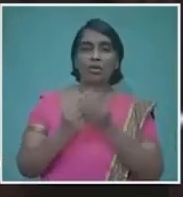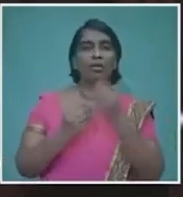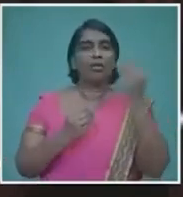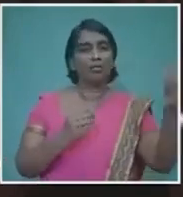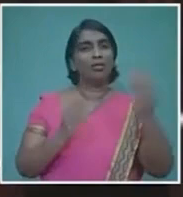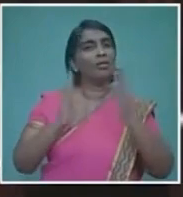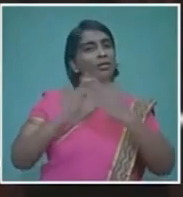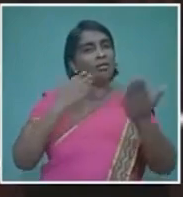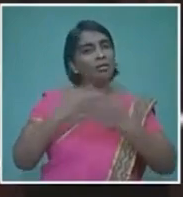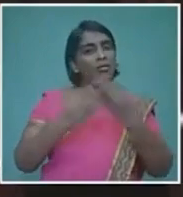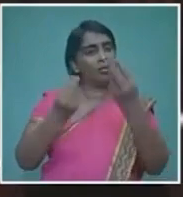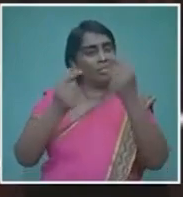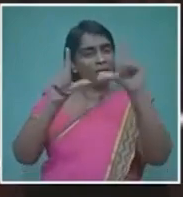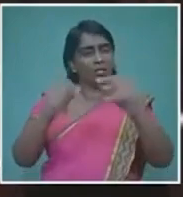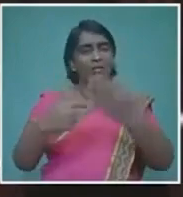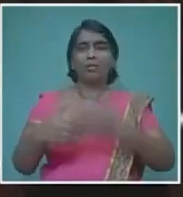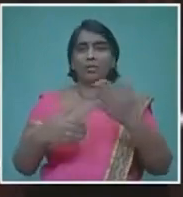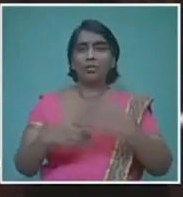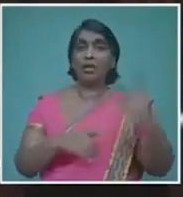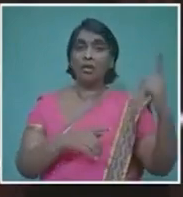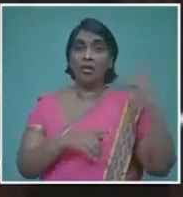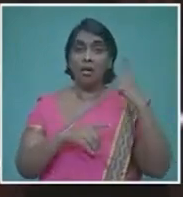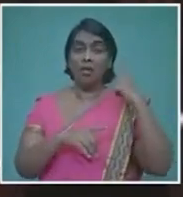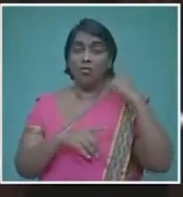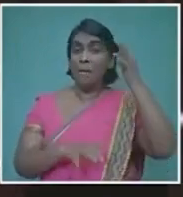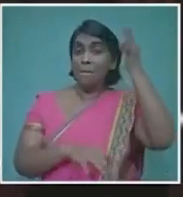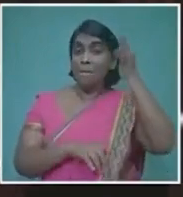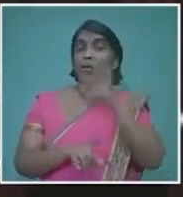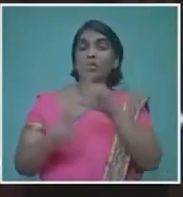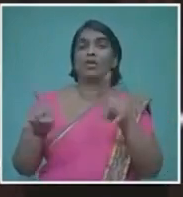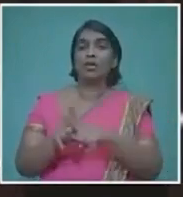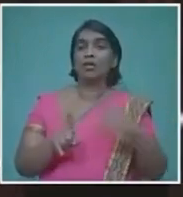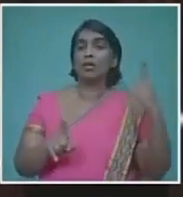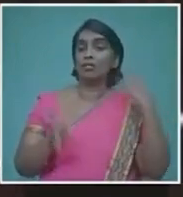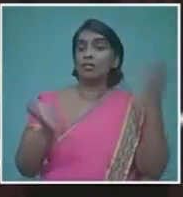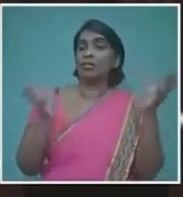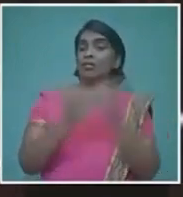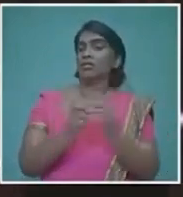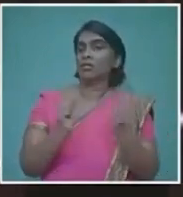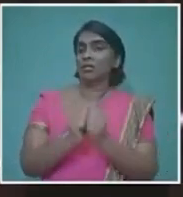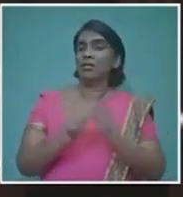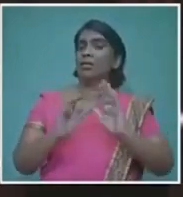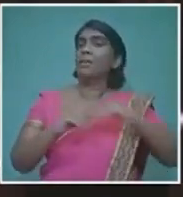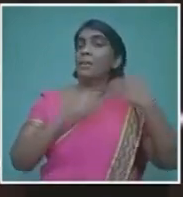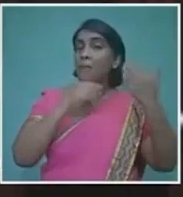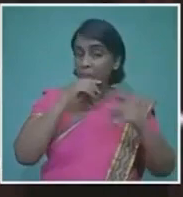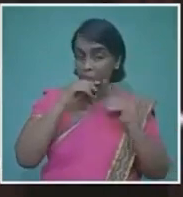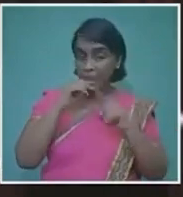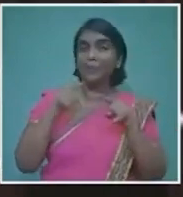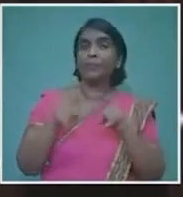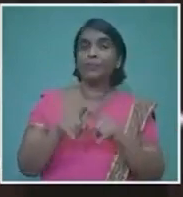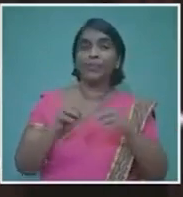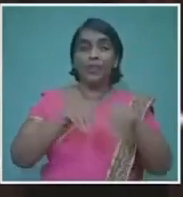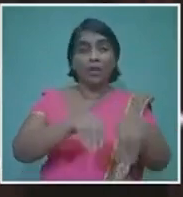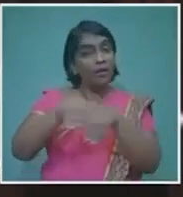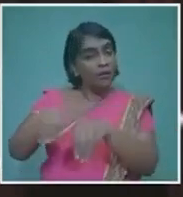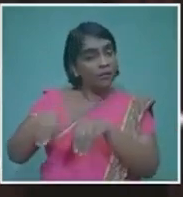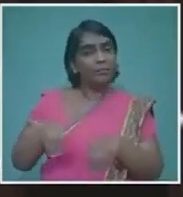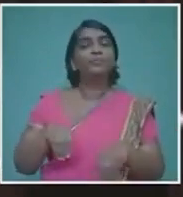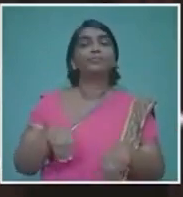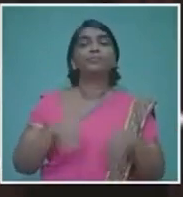තිබෙනවා. ඔය බිල්ඩින් පොඩි කාර්යයකට හදලා ඉවර කරන්න තිබෙනවා. මෙයාගේ හමුදා මේනියාව නිසා හමුදාවේ කණ්ඩායම වැඩි කරා. ඊට පස්සේ මොනවද? ඇග්‍රිකල්චර්